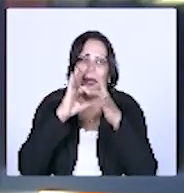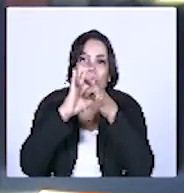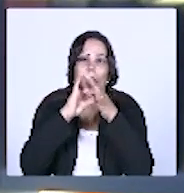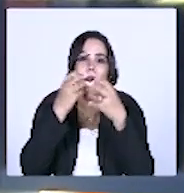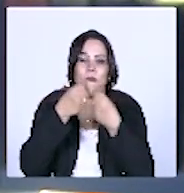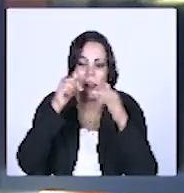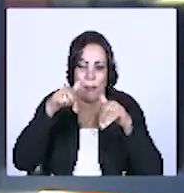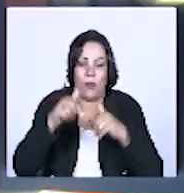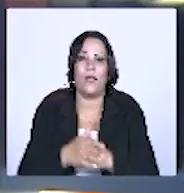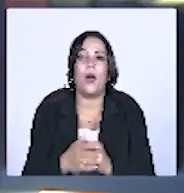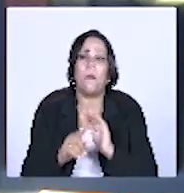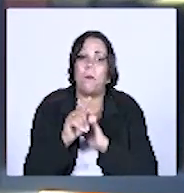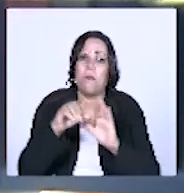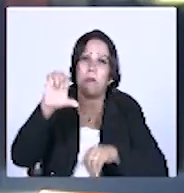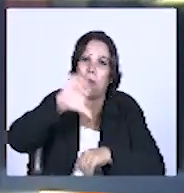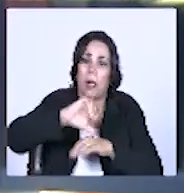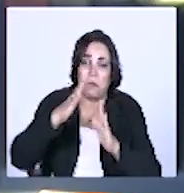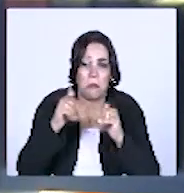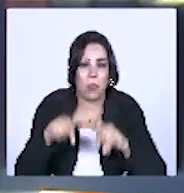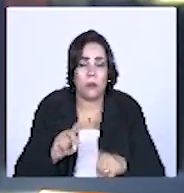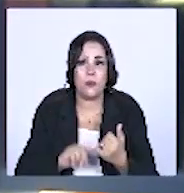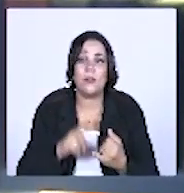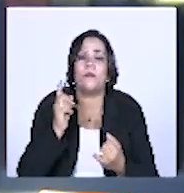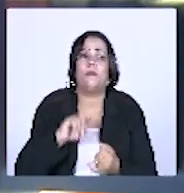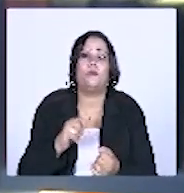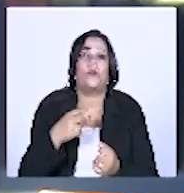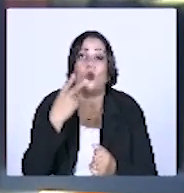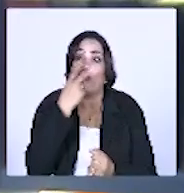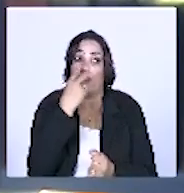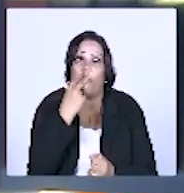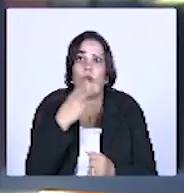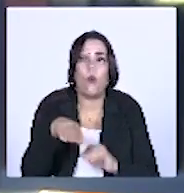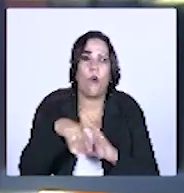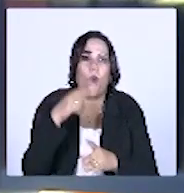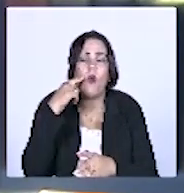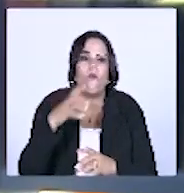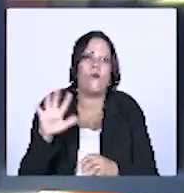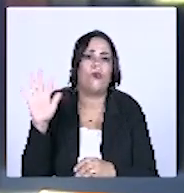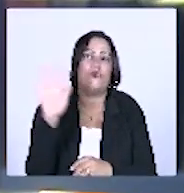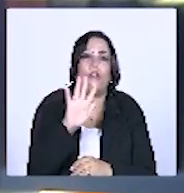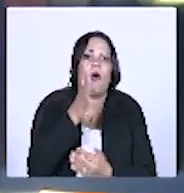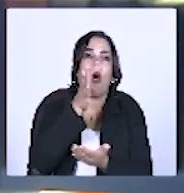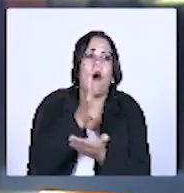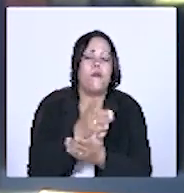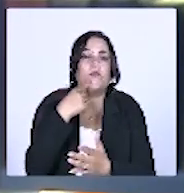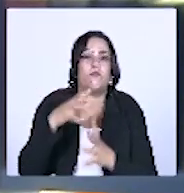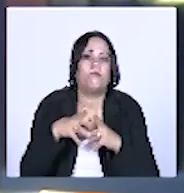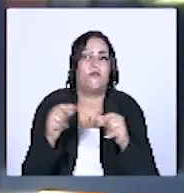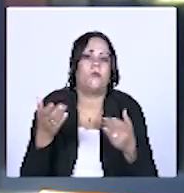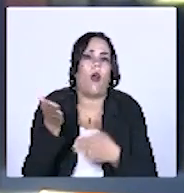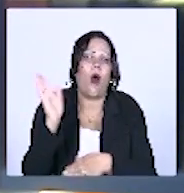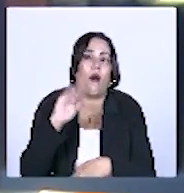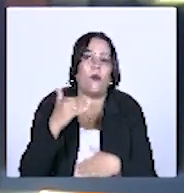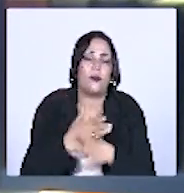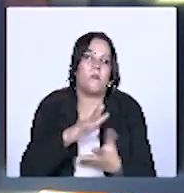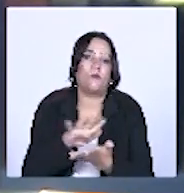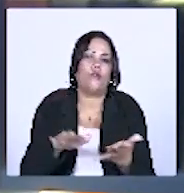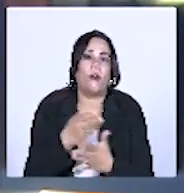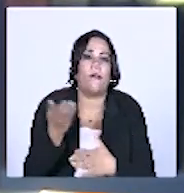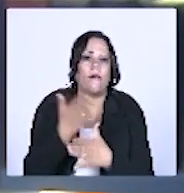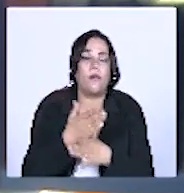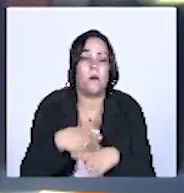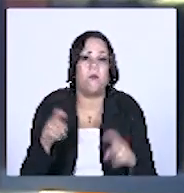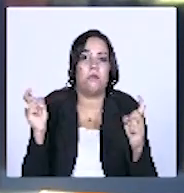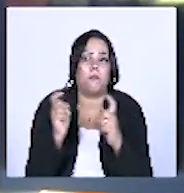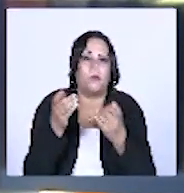فيها موضوعات محليه واحنا شايفين طبعا الوضع في الشرق الاوسط بيزداد تدهور نتيجه